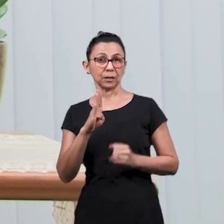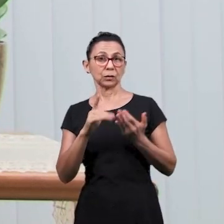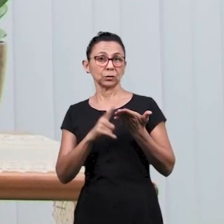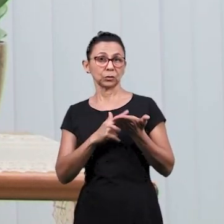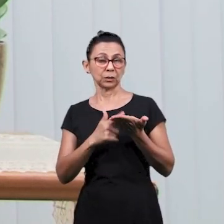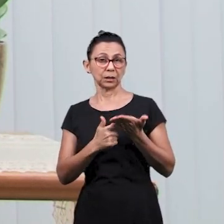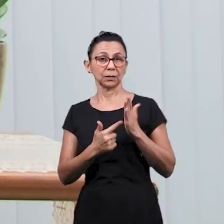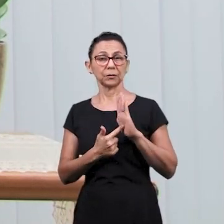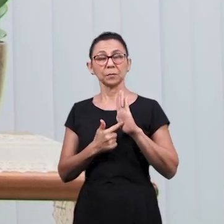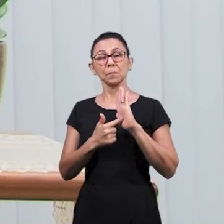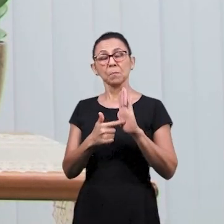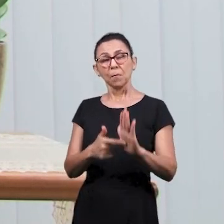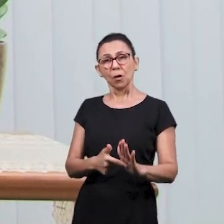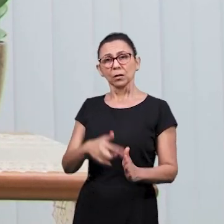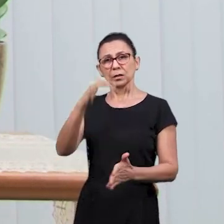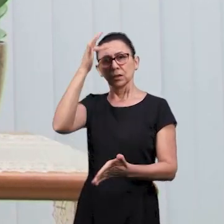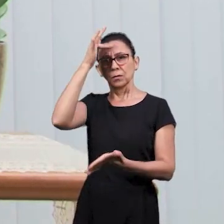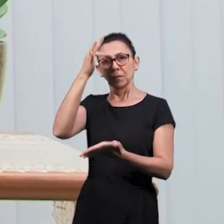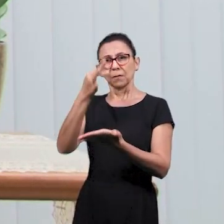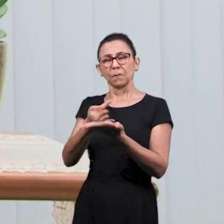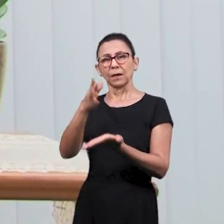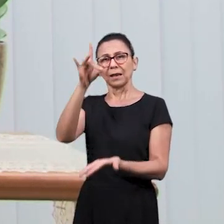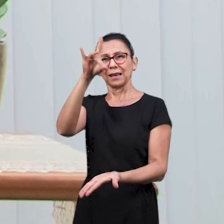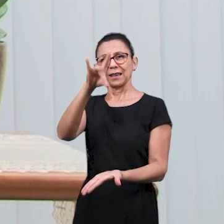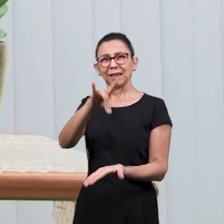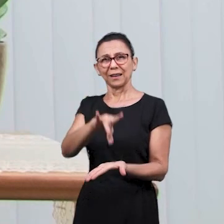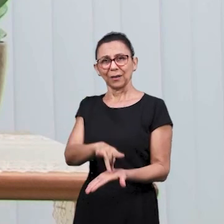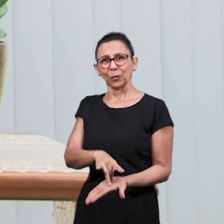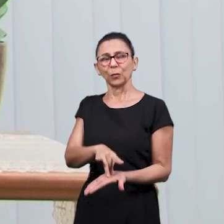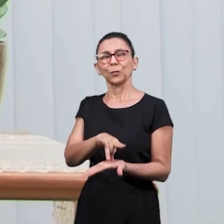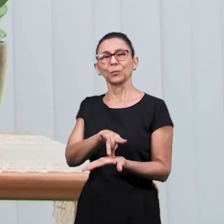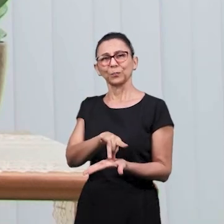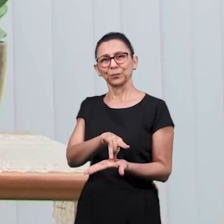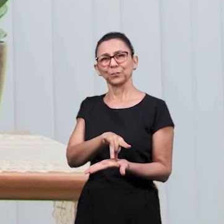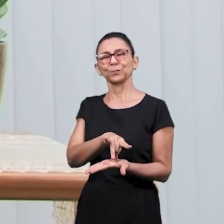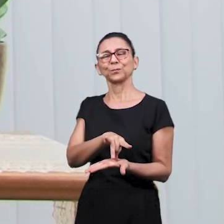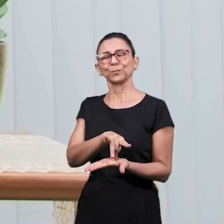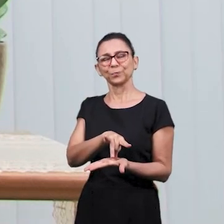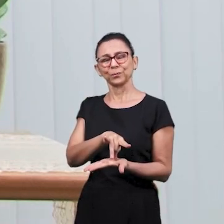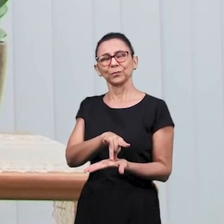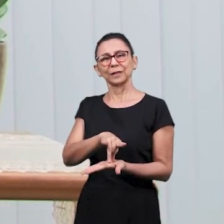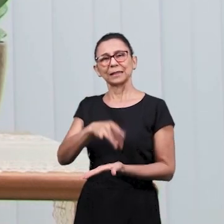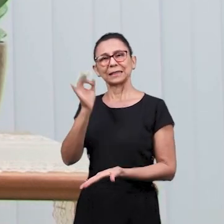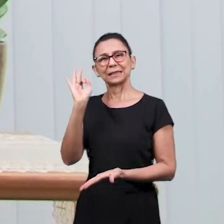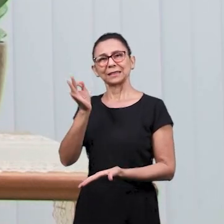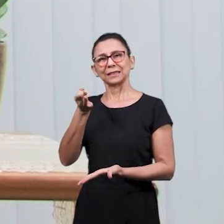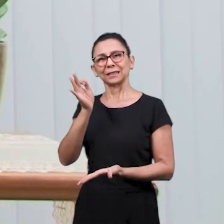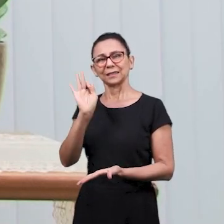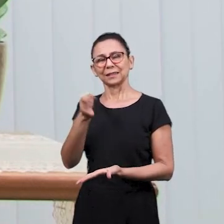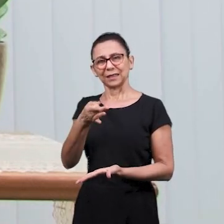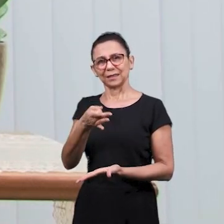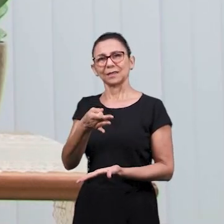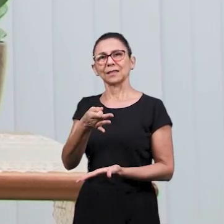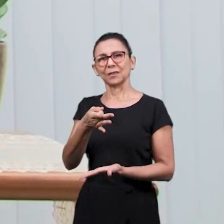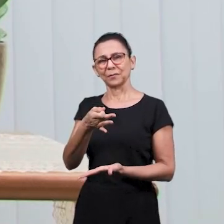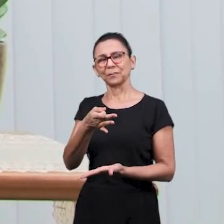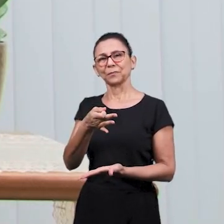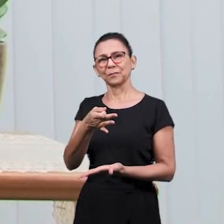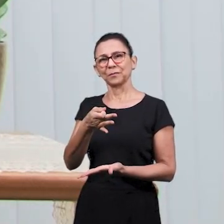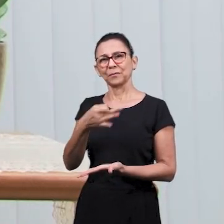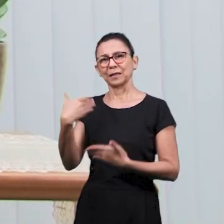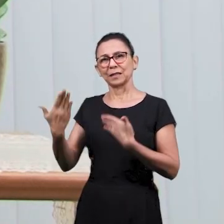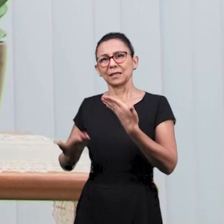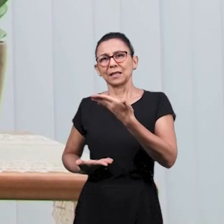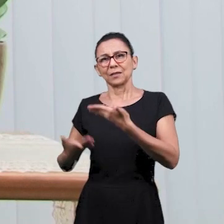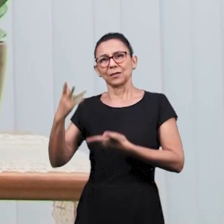Послание к евреям написано в 11 главе, что вера — это осуществление, это твердость,